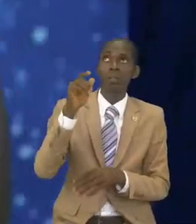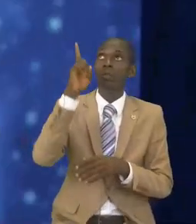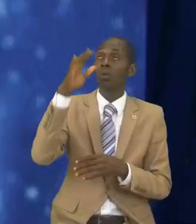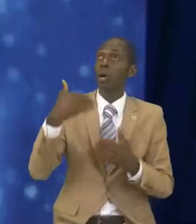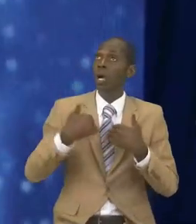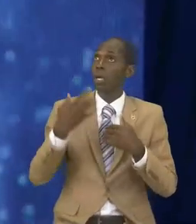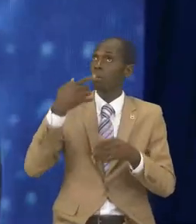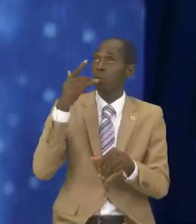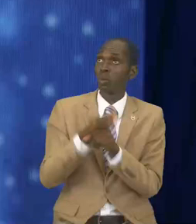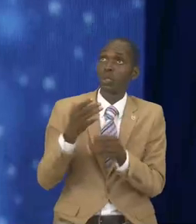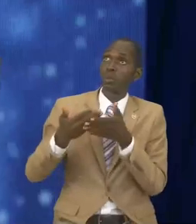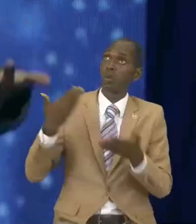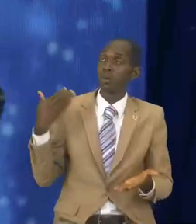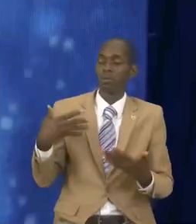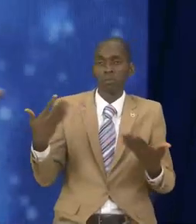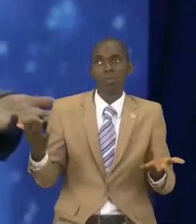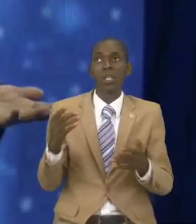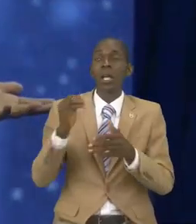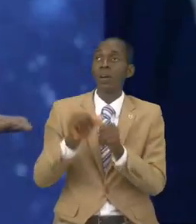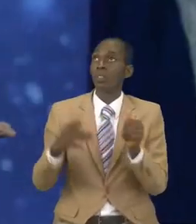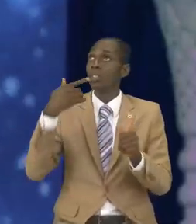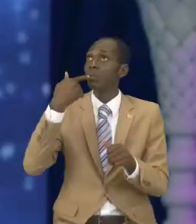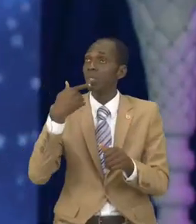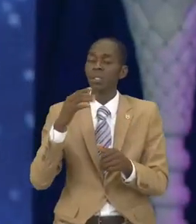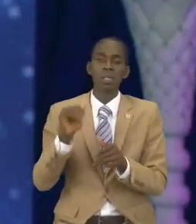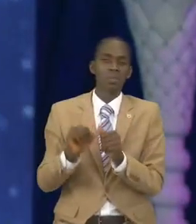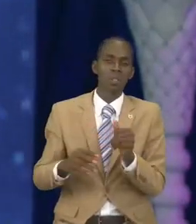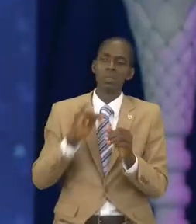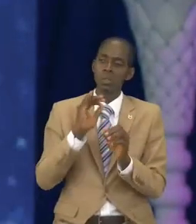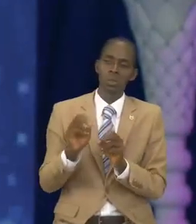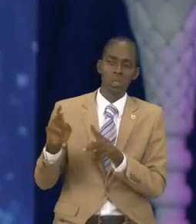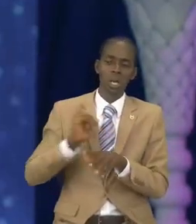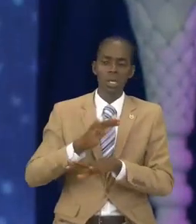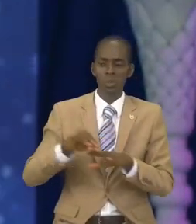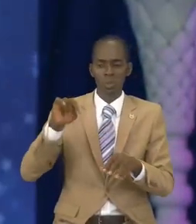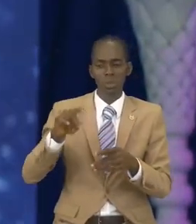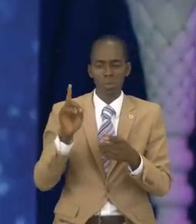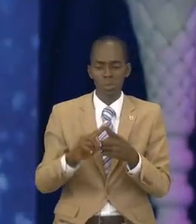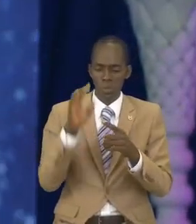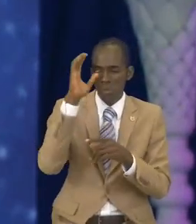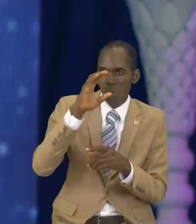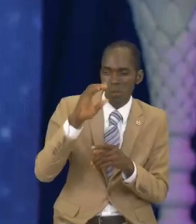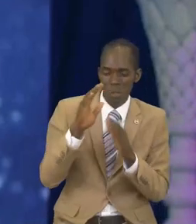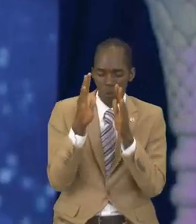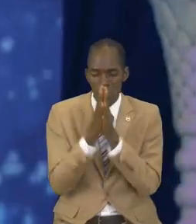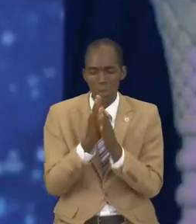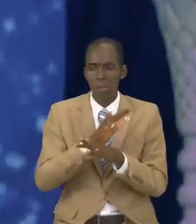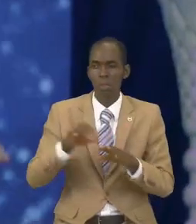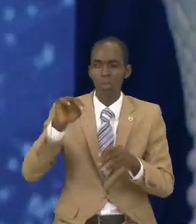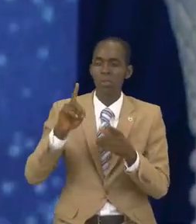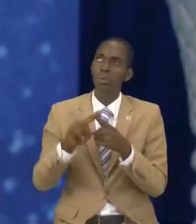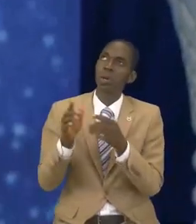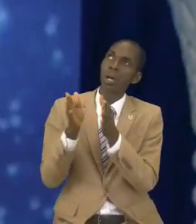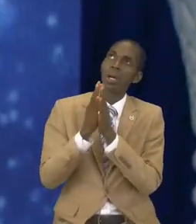réglé, Dieu l'a dit. Et comme Dieu l'a dit, tout est réglé. On n'a pas besoin de nous repentir. Nous n'avons pas besoin de venir à Dieu. Nous n'avons pas